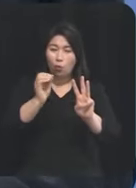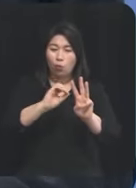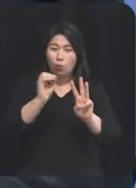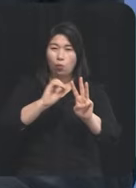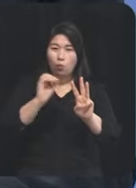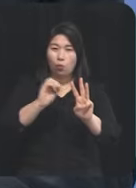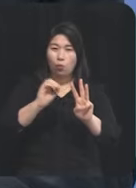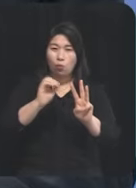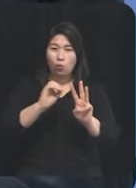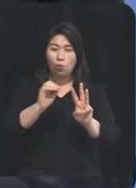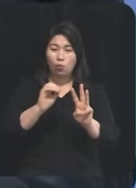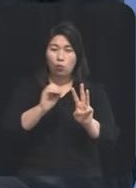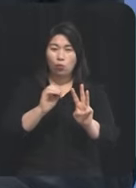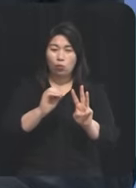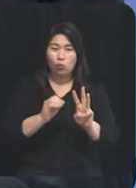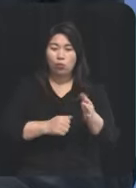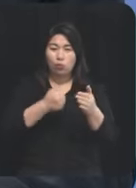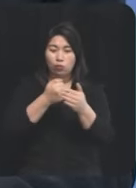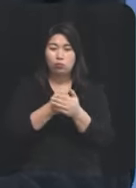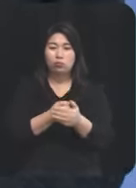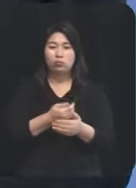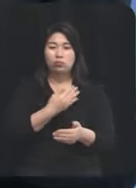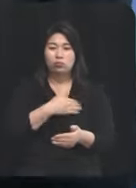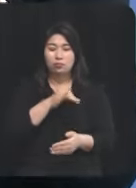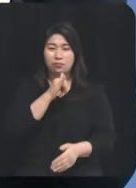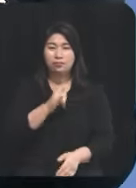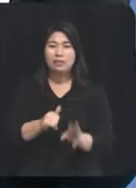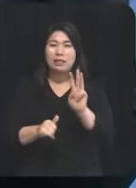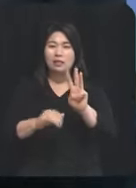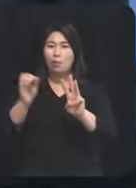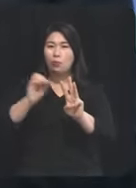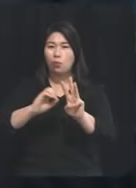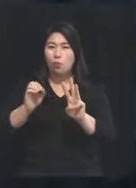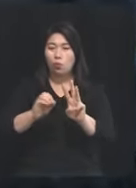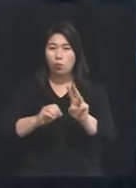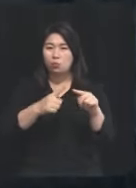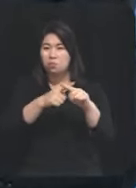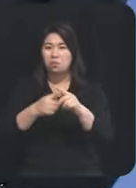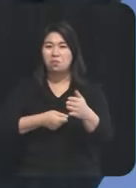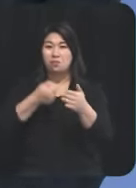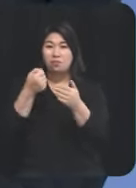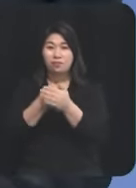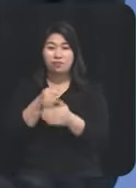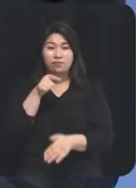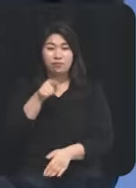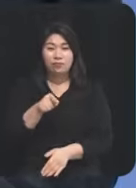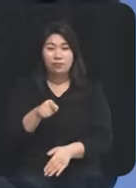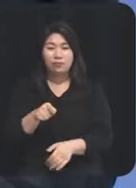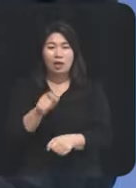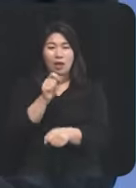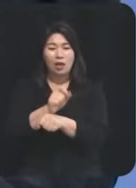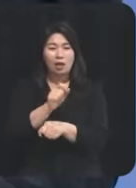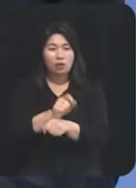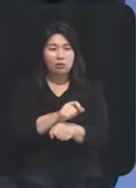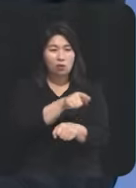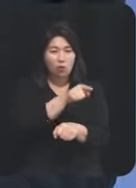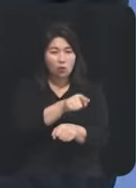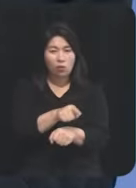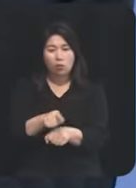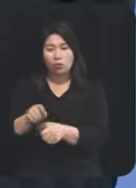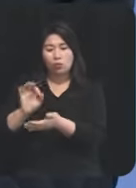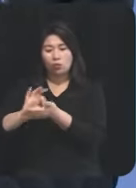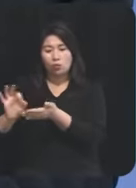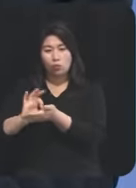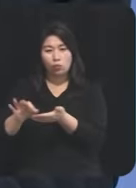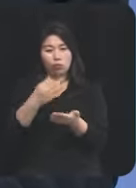3%의 일률적 편성이 되어 온 것으로 알고 있습니다. 3%의 일률적 편성이 행정 수요 대비 공급 부족분을 이제